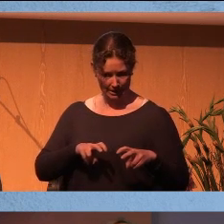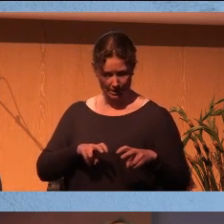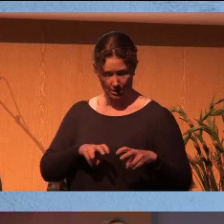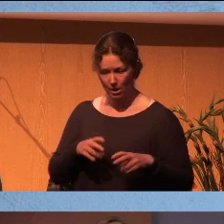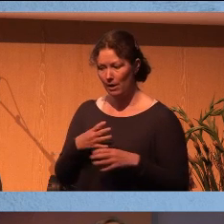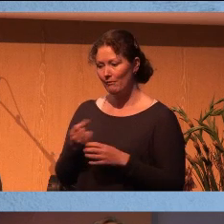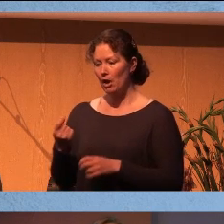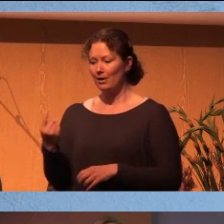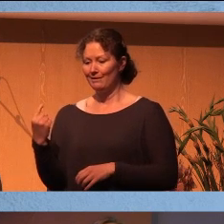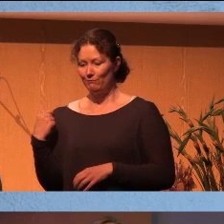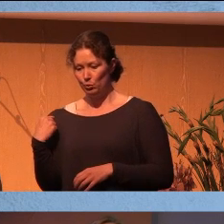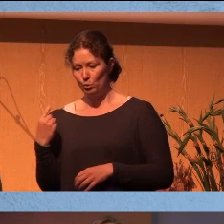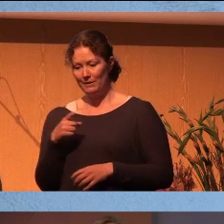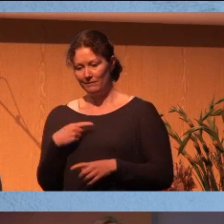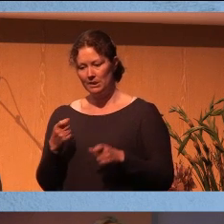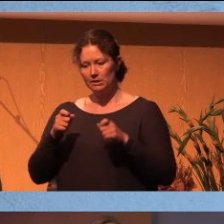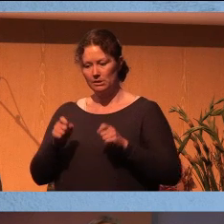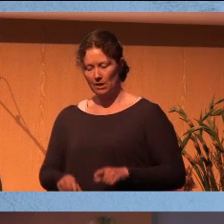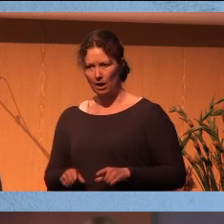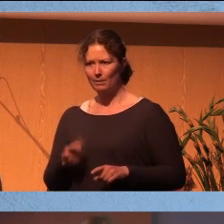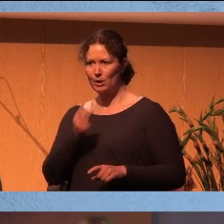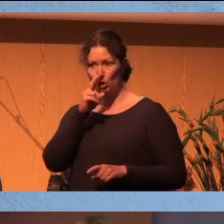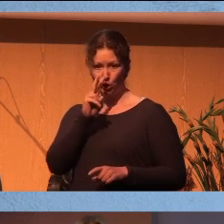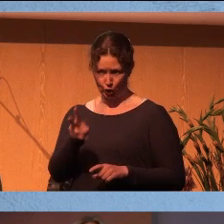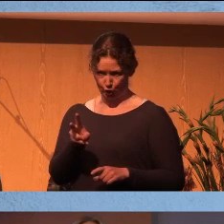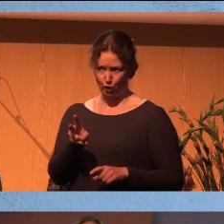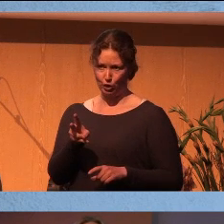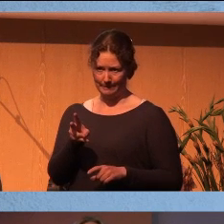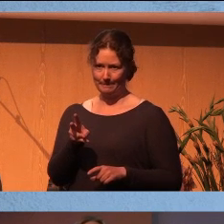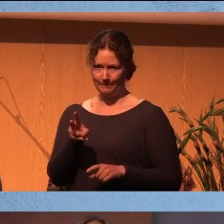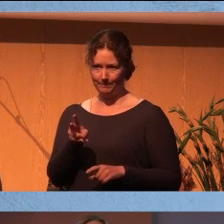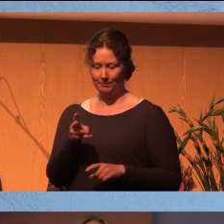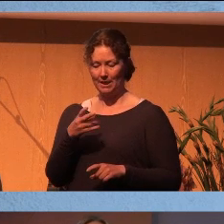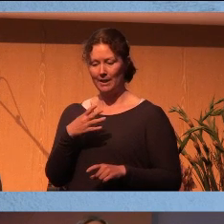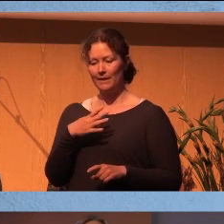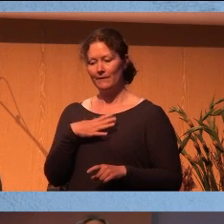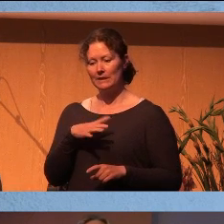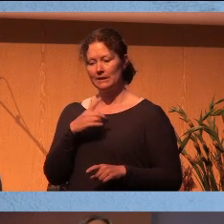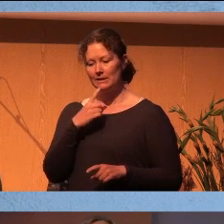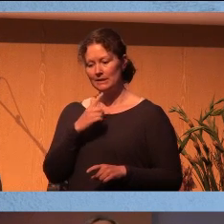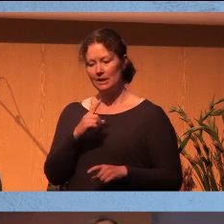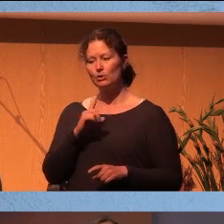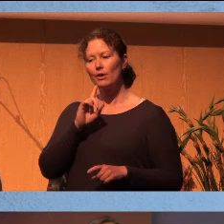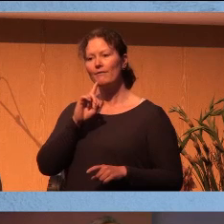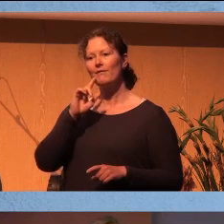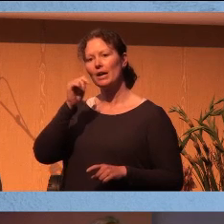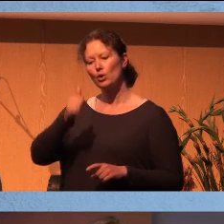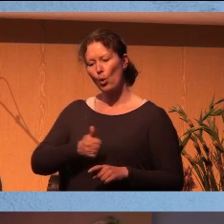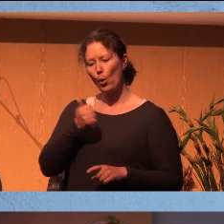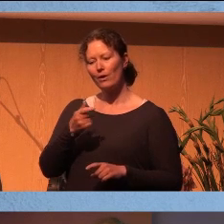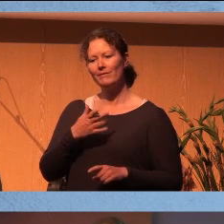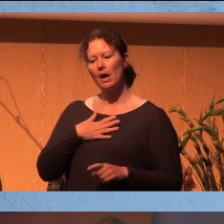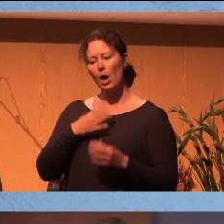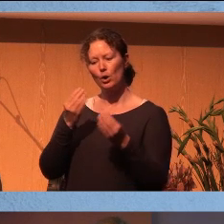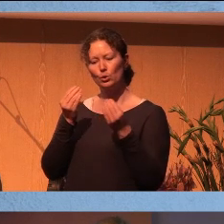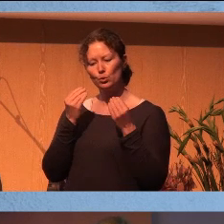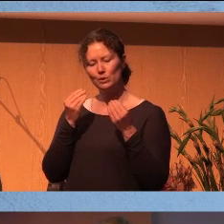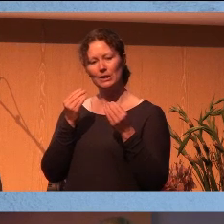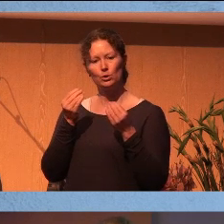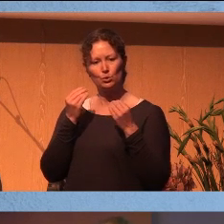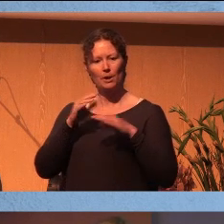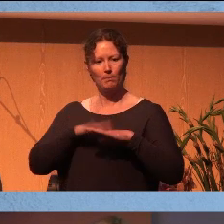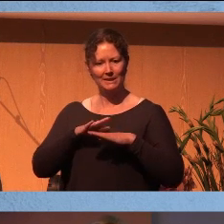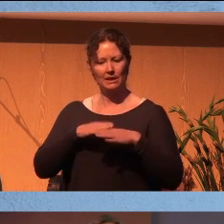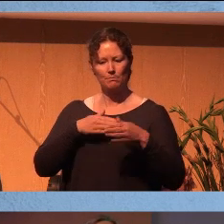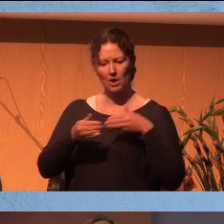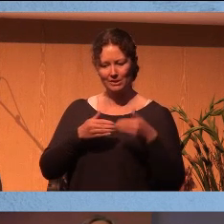fjor så startet vi med noe nytt. Det vil si, hvert år så har vi et kurs i kunnskapsbasert praksis